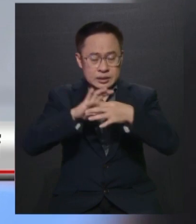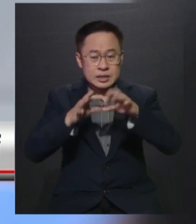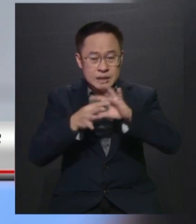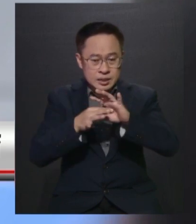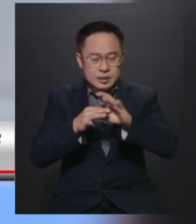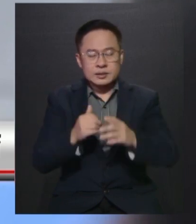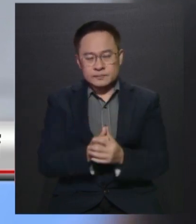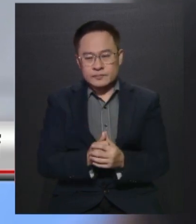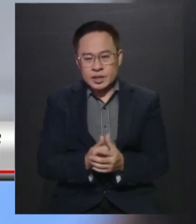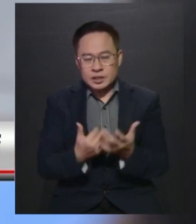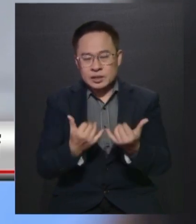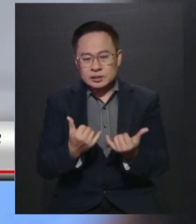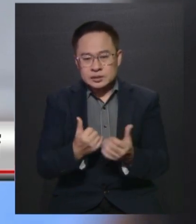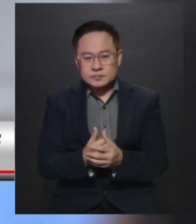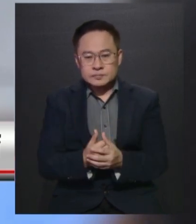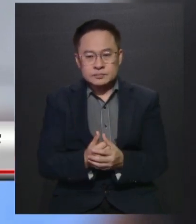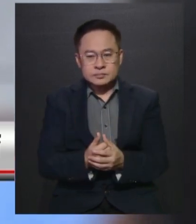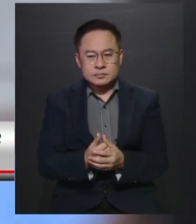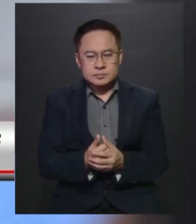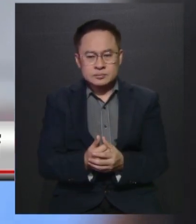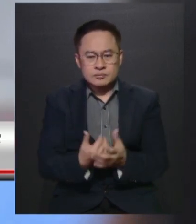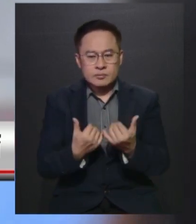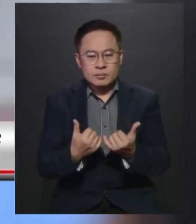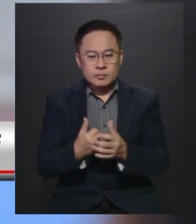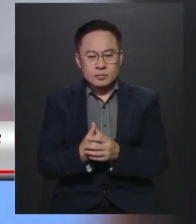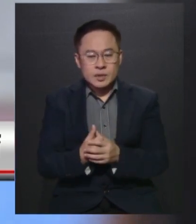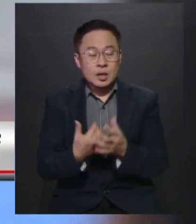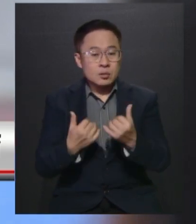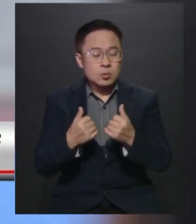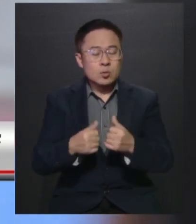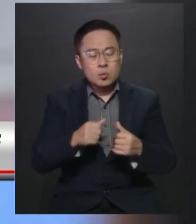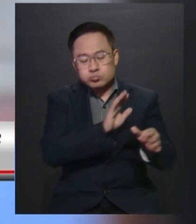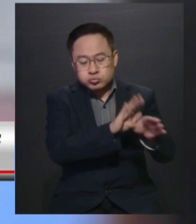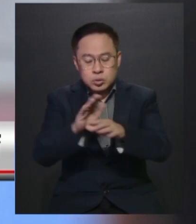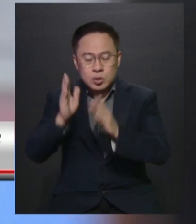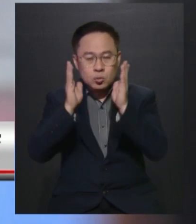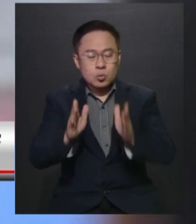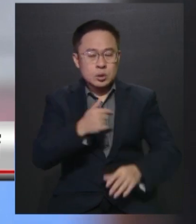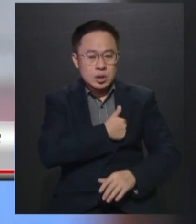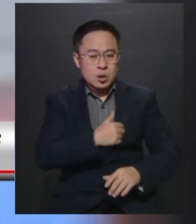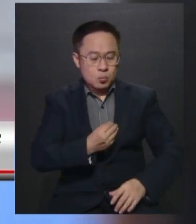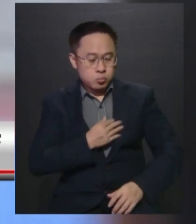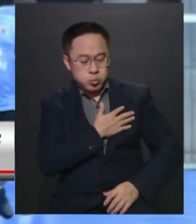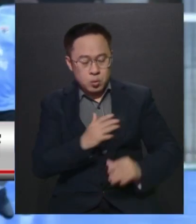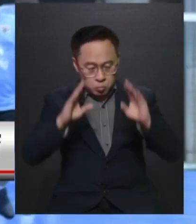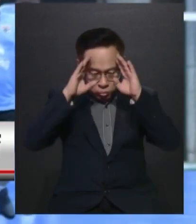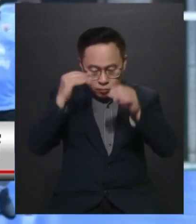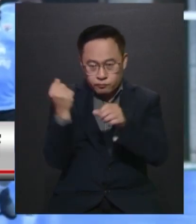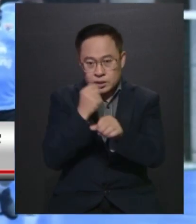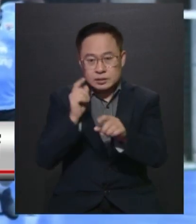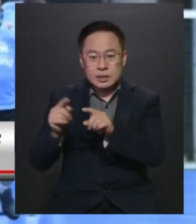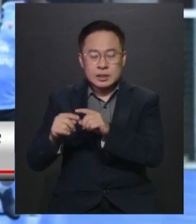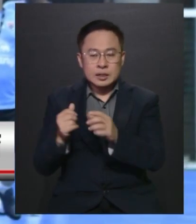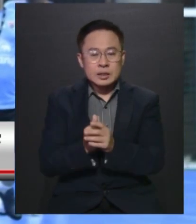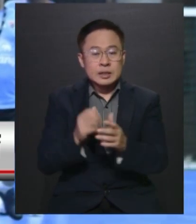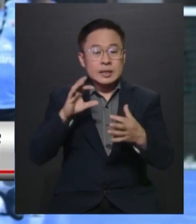ฟุตซอลทีมหญิงนะครับพร้อมกับให้อวาแล้วก็กระตุ้นครับให้นักเตะมีความมุ่งมั่นในการเก็บตัวฝึกซ้อมครั้งนี้นะครับสำหรับศึกเอเชียนอินดอร์แอน